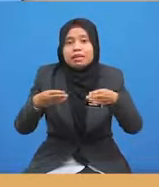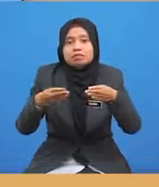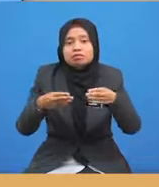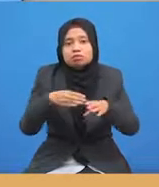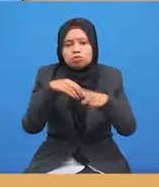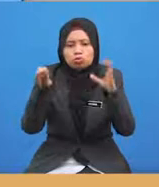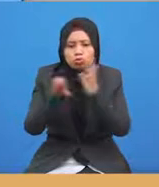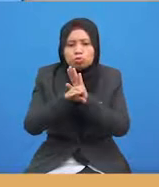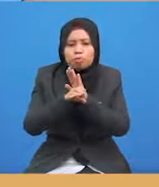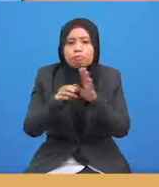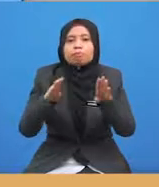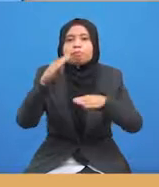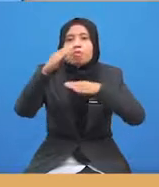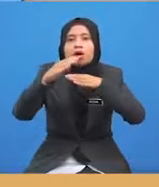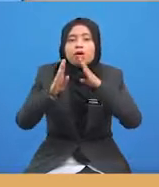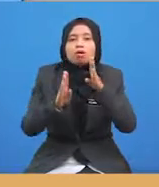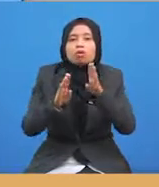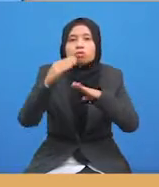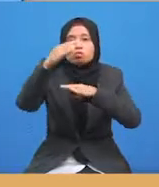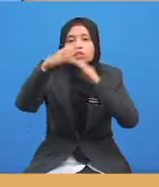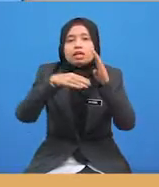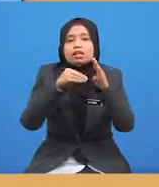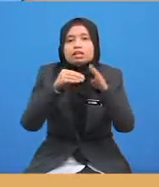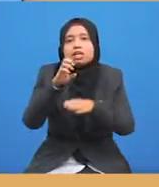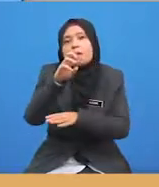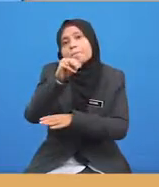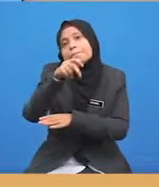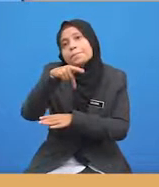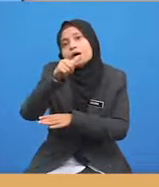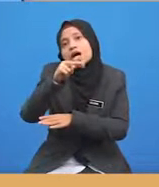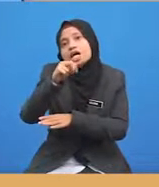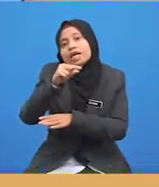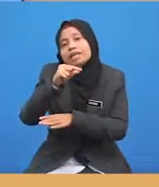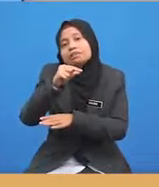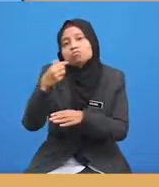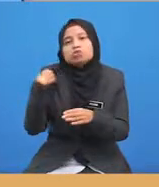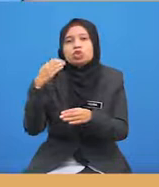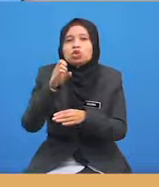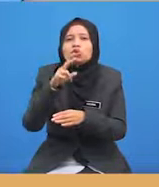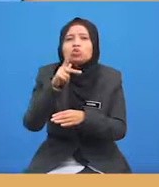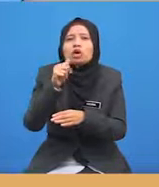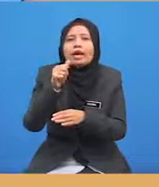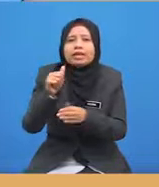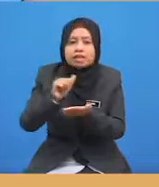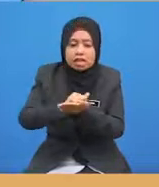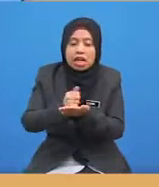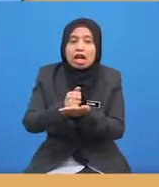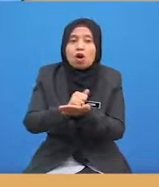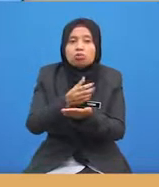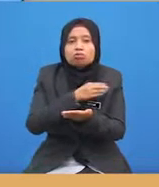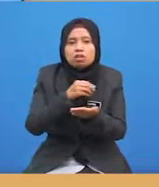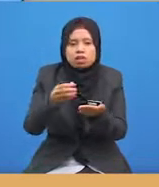dan empangan. Pencapaian sistem ekonomi seperti percukaian dan keuangan